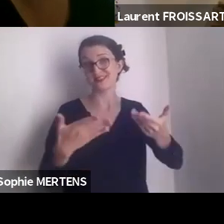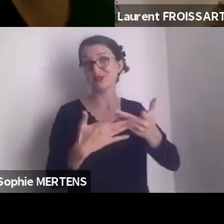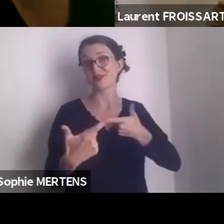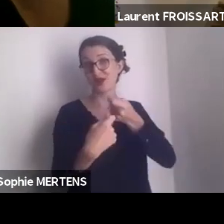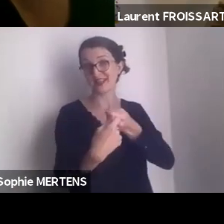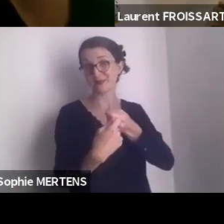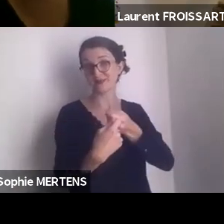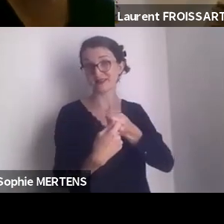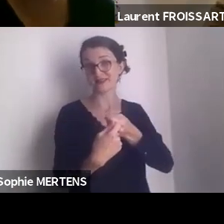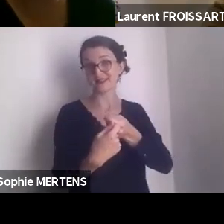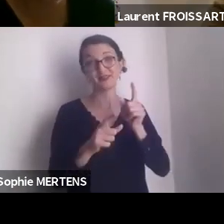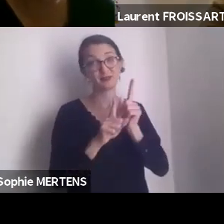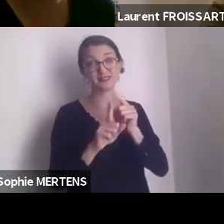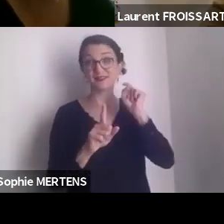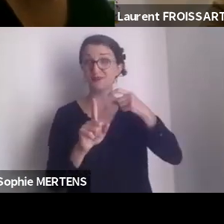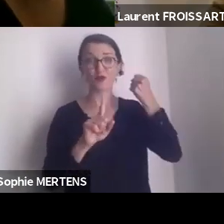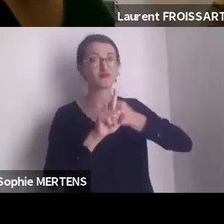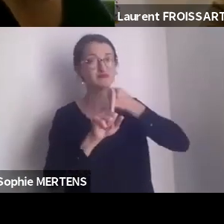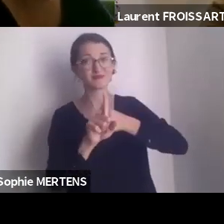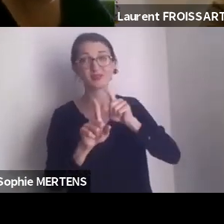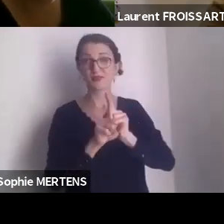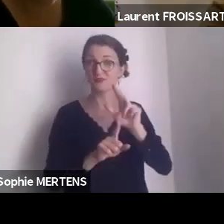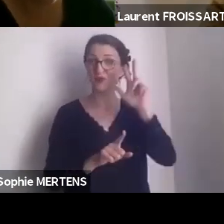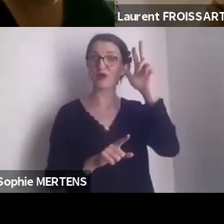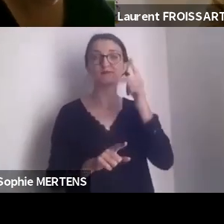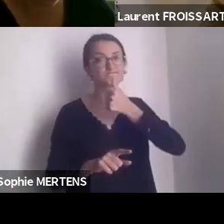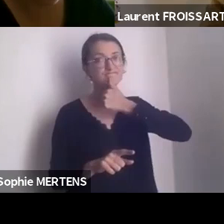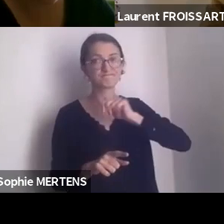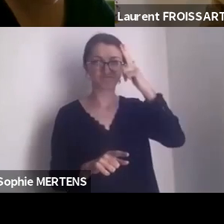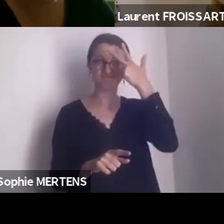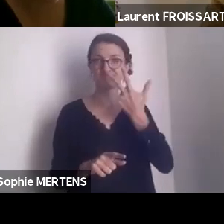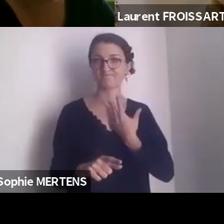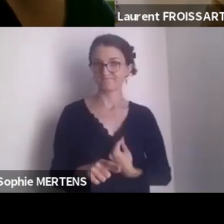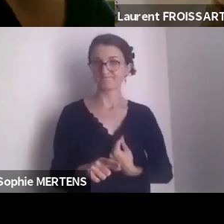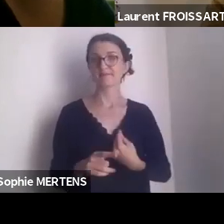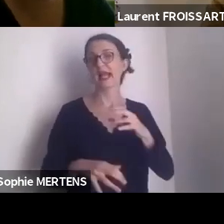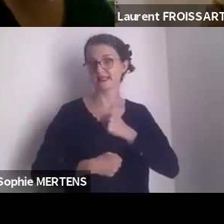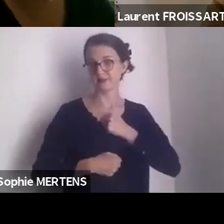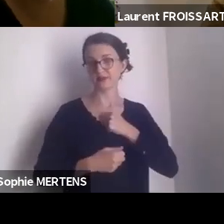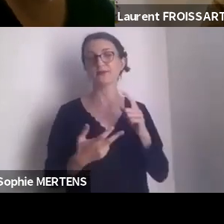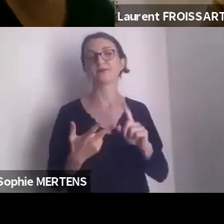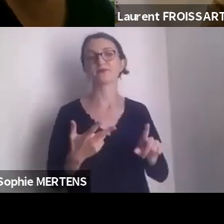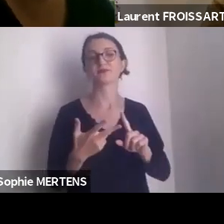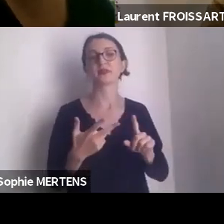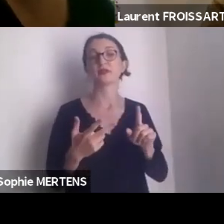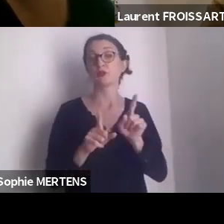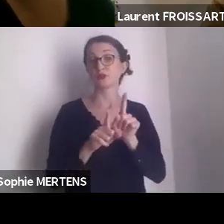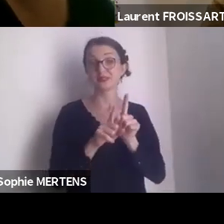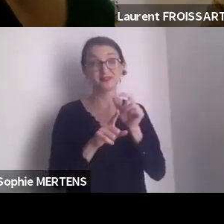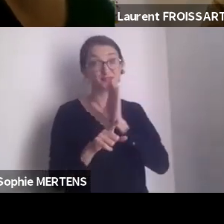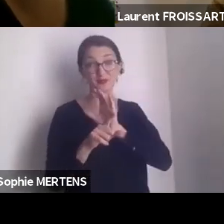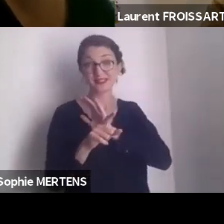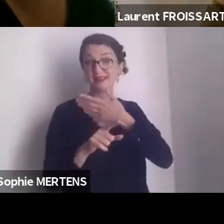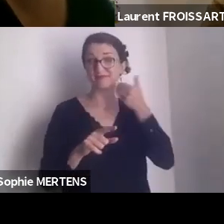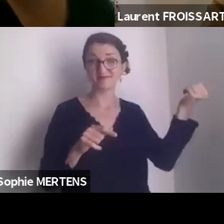une posture de persévérance et de résilience. Le deuxième conseil que tu donnes, c'est donc d'adopter une démarche d'amélioration continue et qu'il vaut